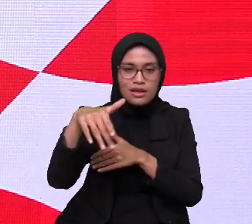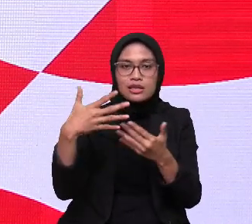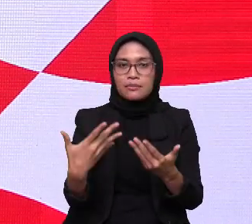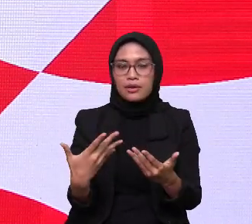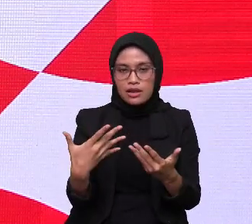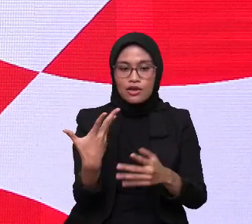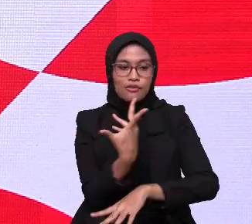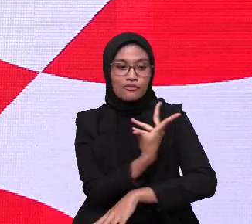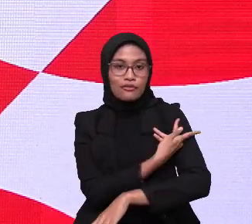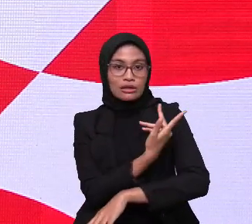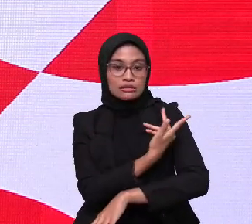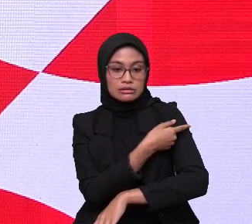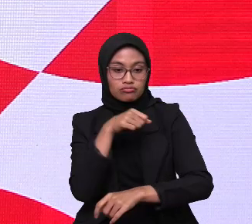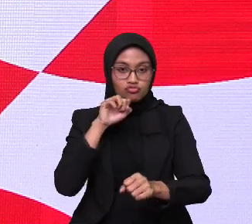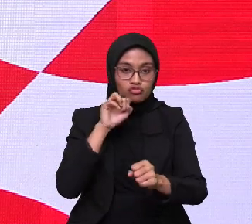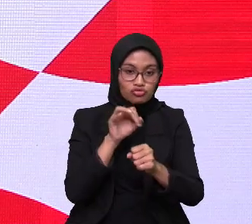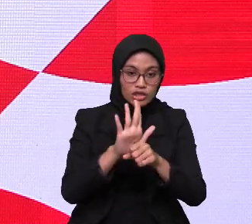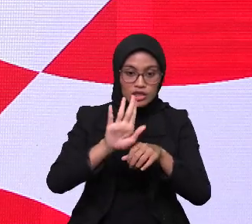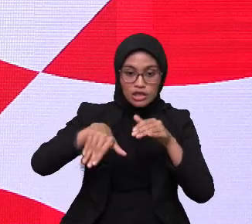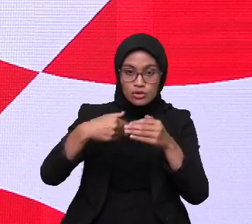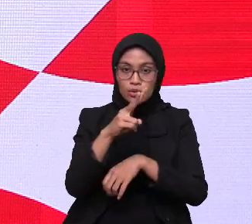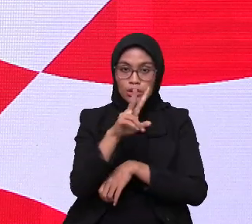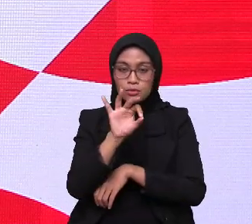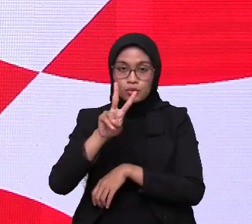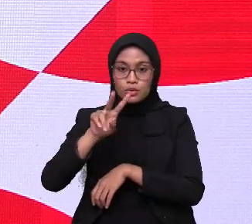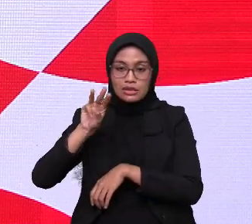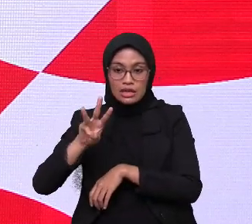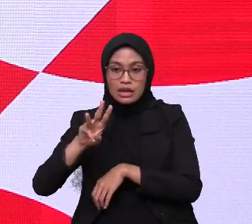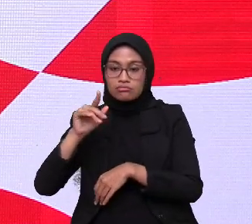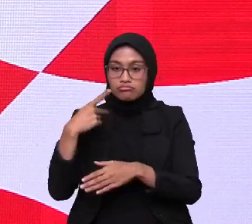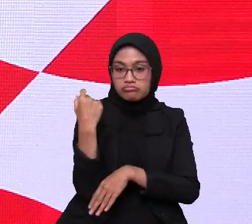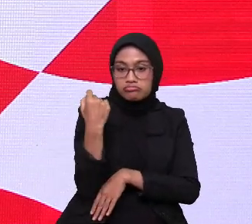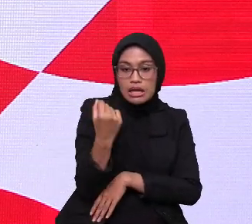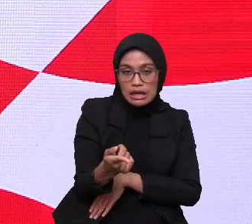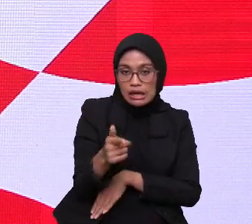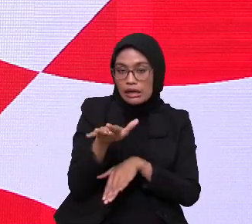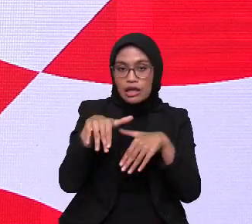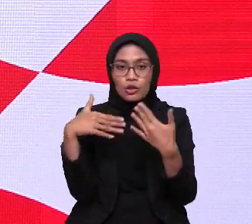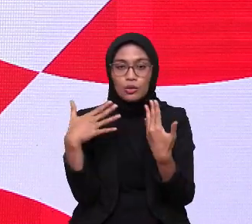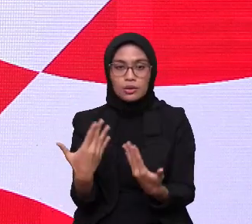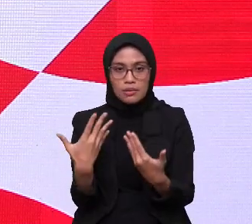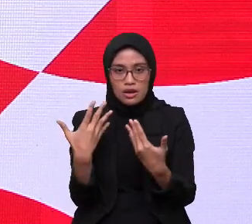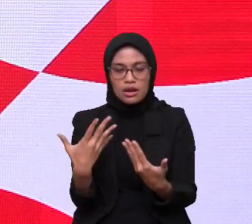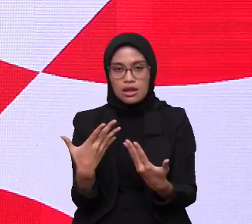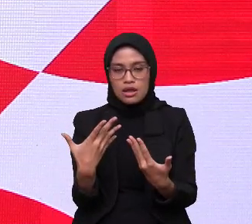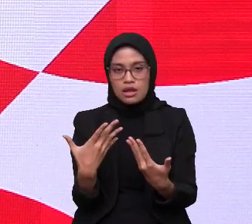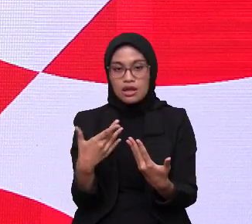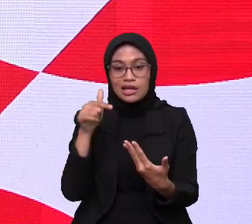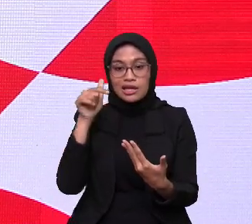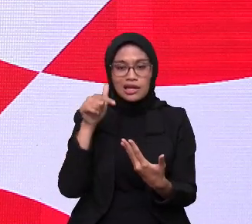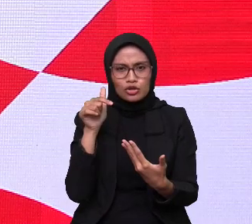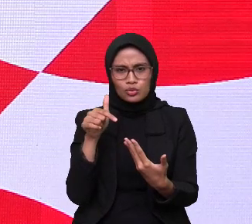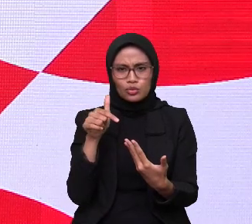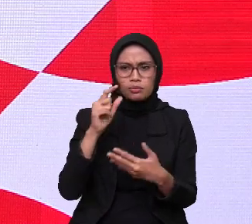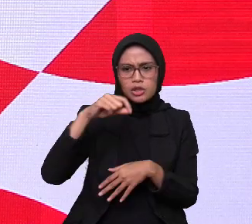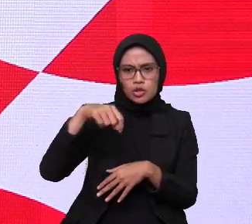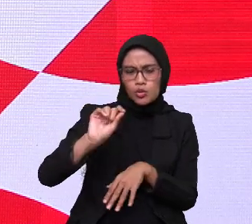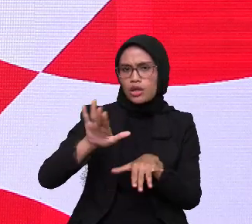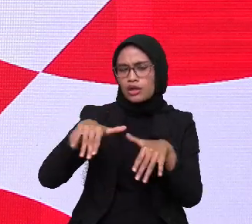pertimbangan vaksin covert berbayar pada tahun 2002 tiga untuk kelompok non PBI BPJS Kesehatan Bagaimana pembahasan rencana